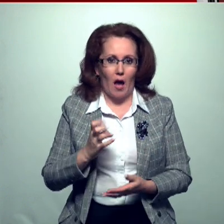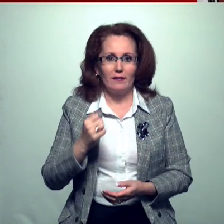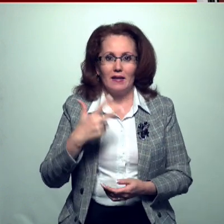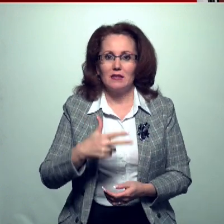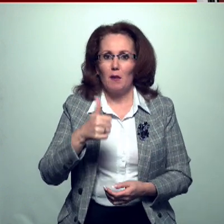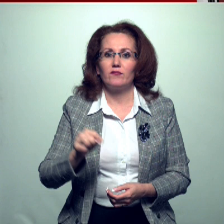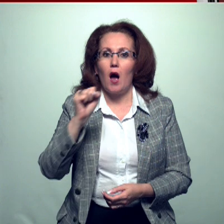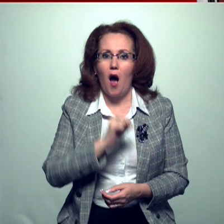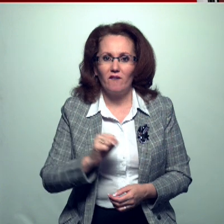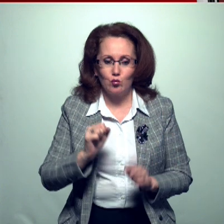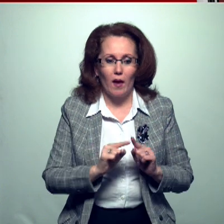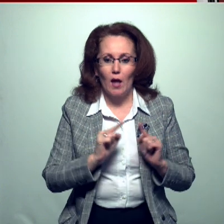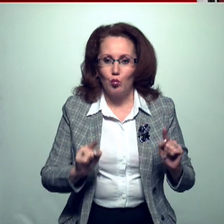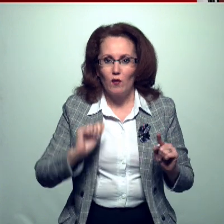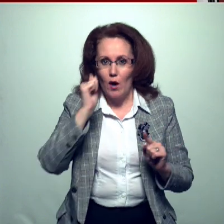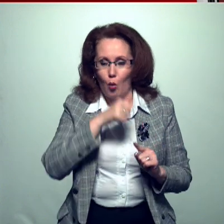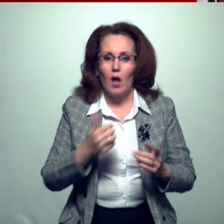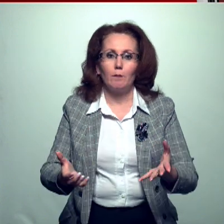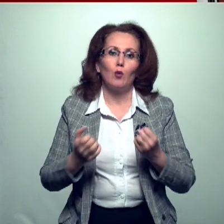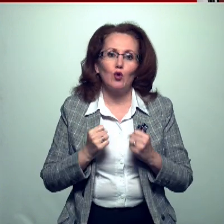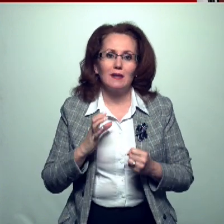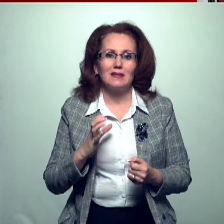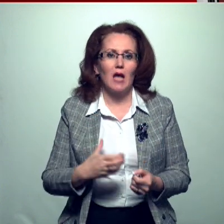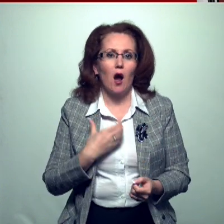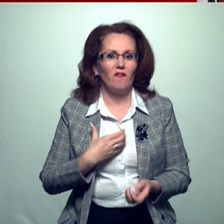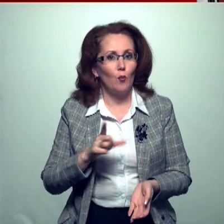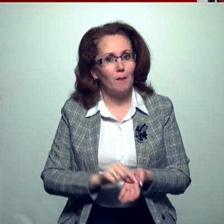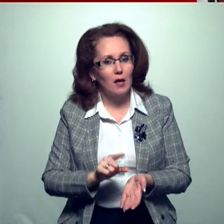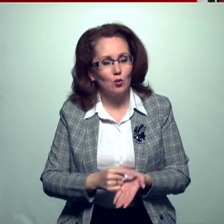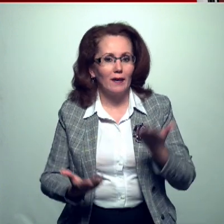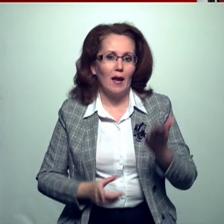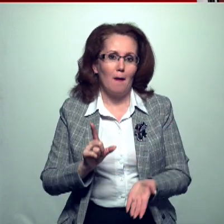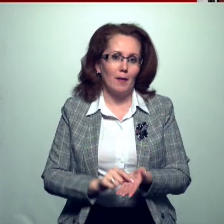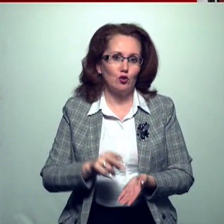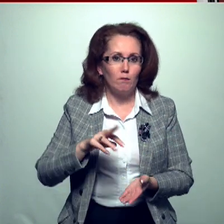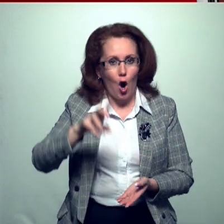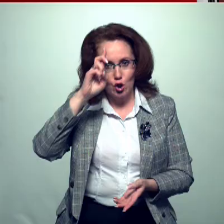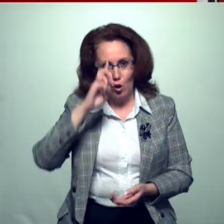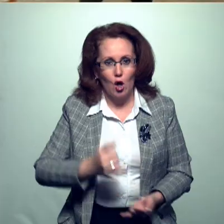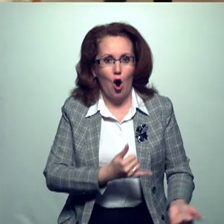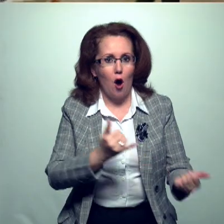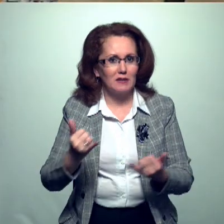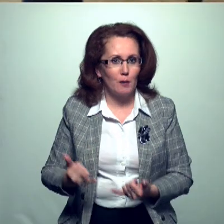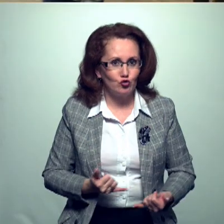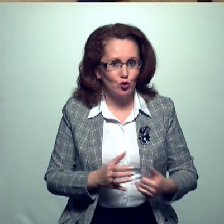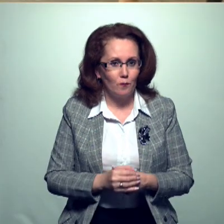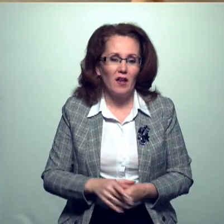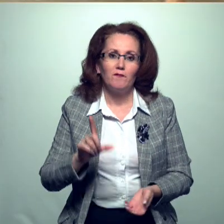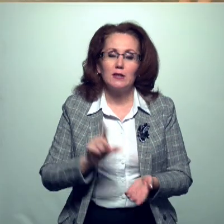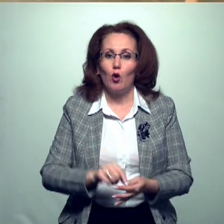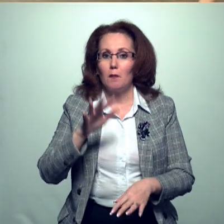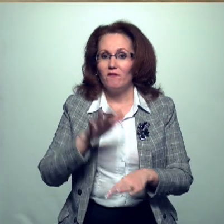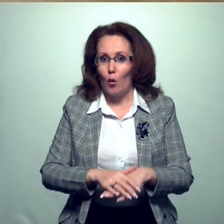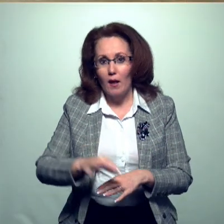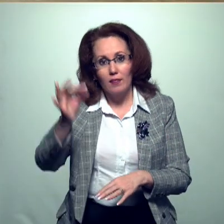31 августа текущего года получают страховые пенсии или пенсии по государственному пенсионному обеспечению. В Пенсионном